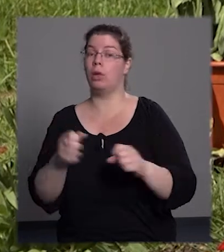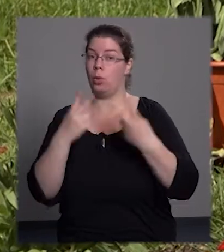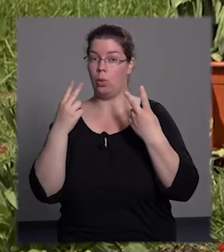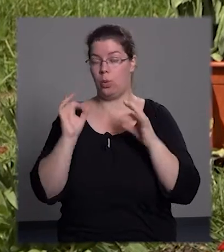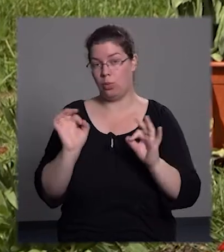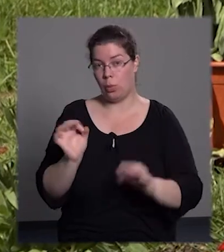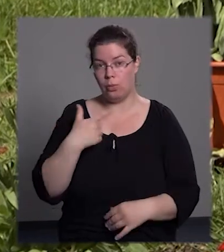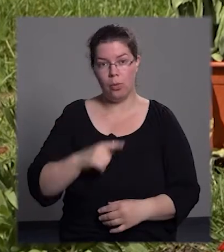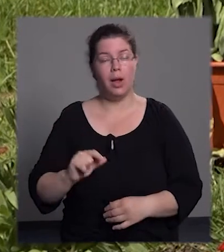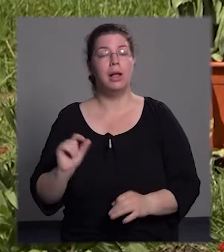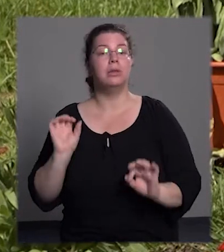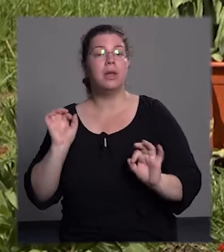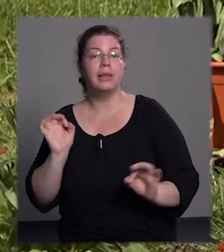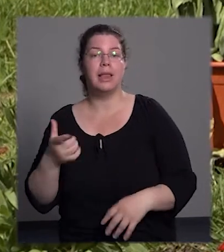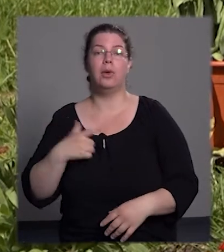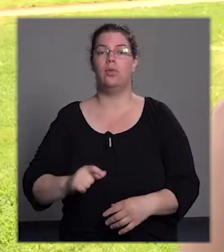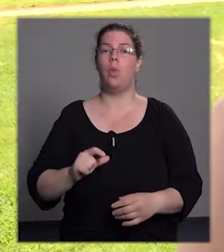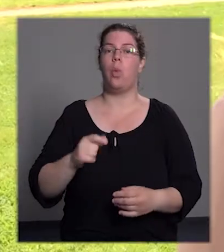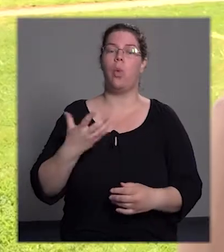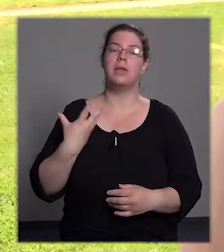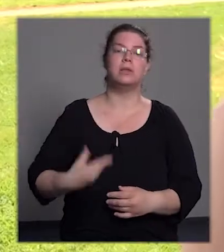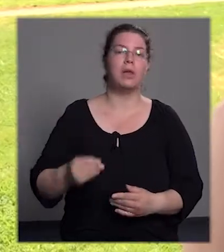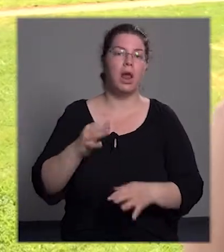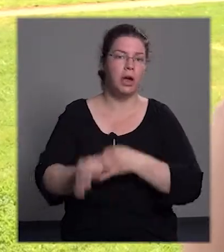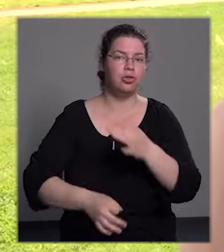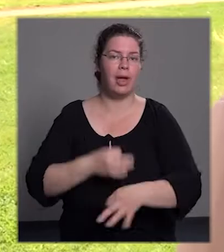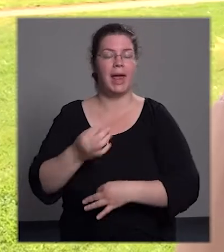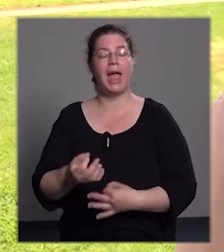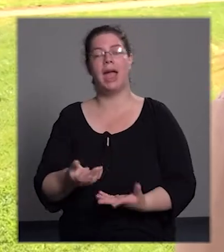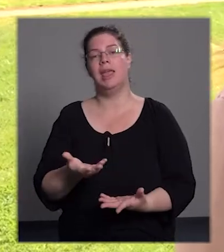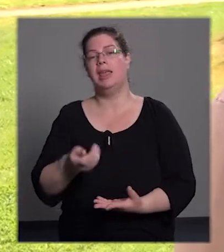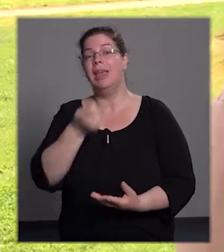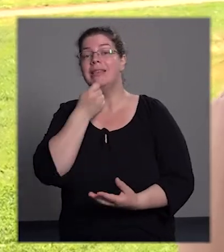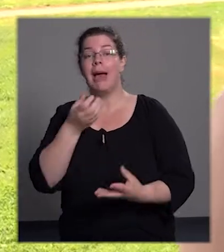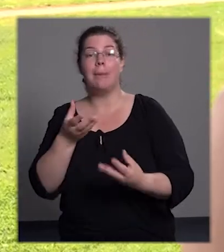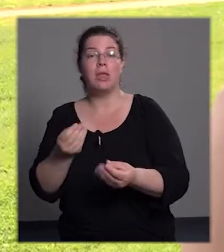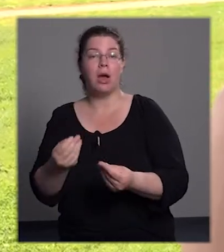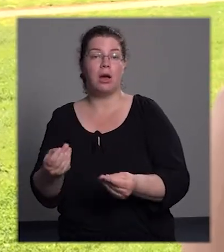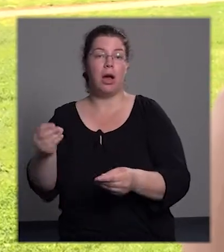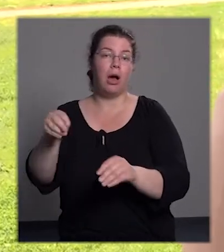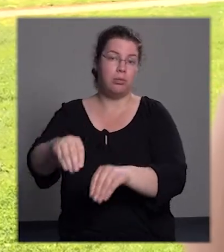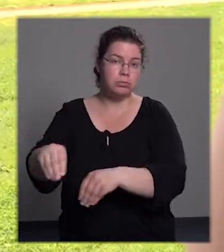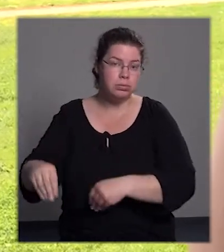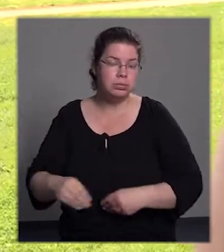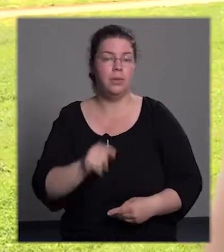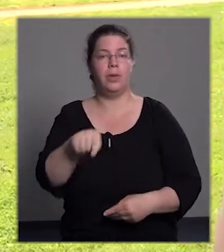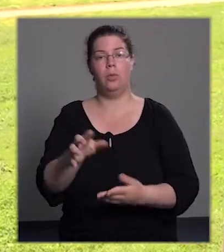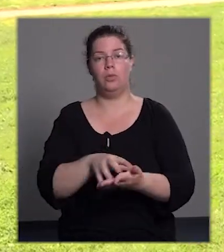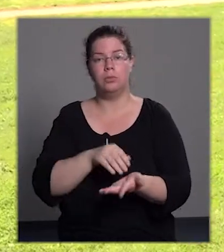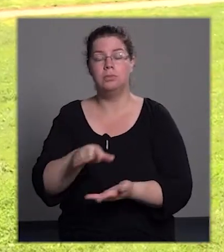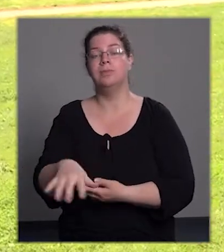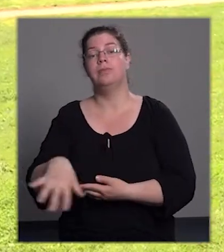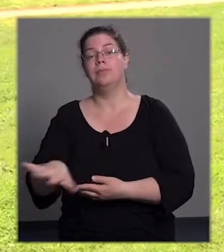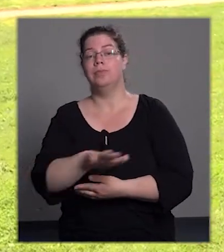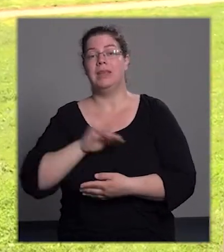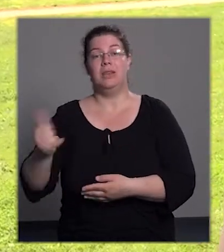tényleg nagyszerű volt, talajcsere, a tápanyaggal feltöltöttük a földeket, és mit mondom, minden héten ellenőrizzük, hogy